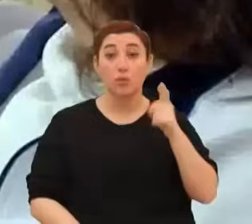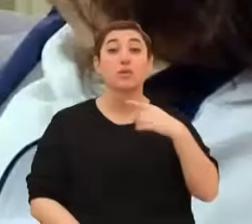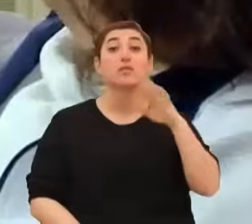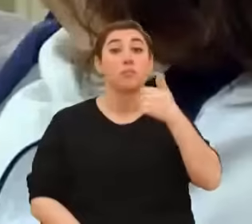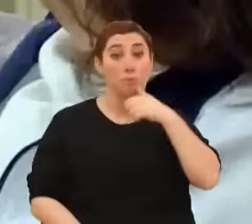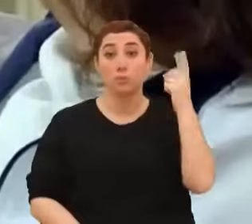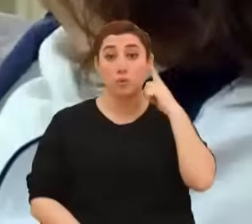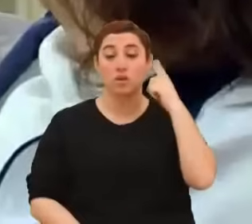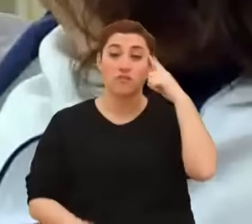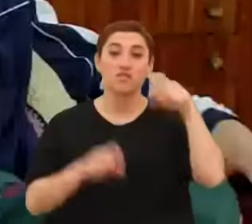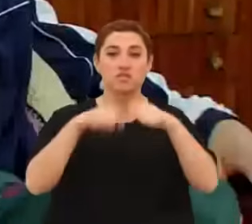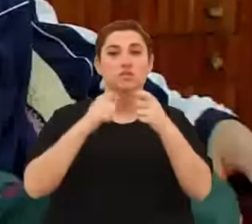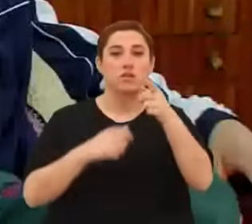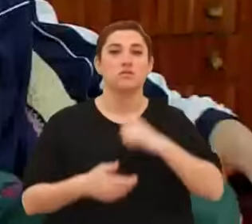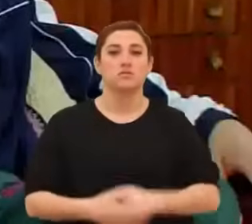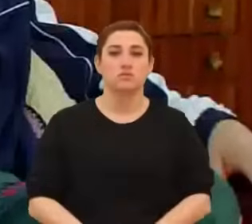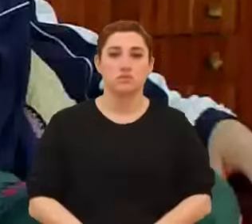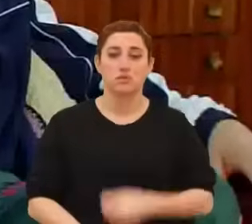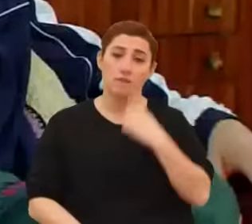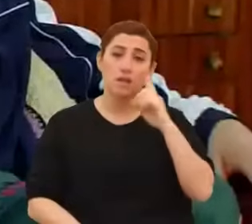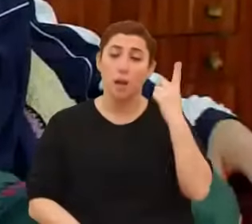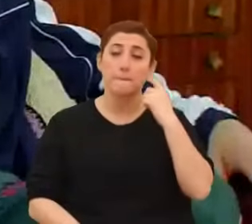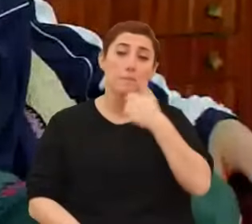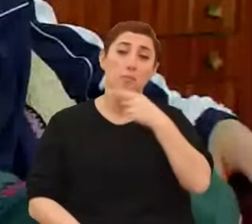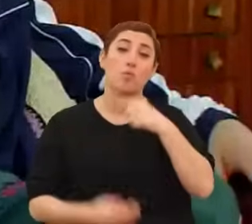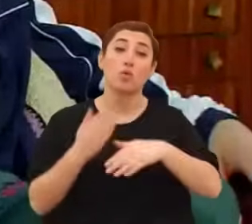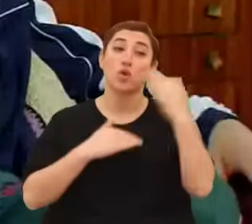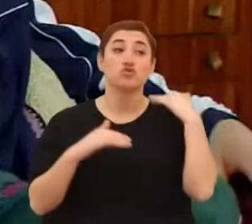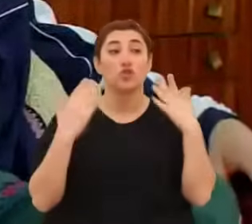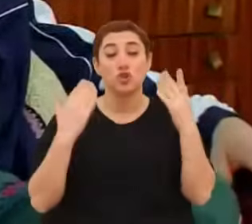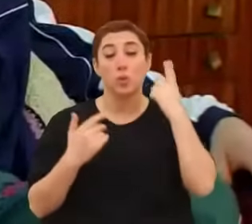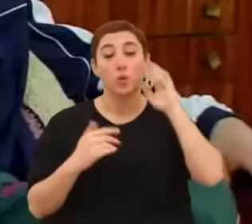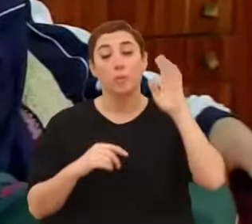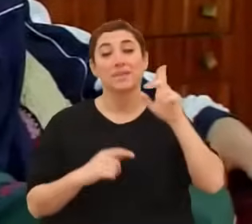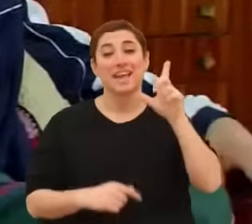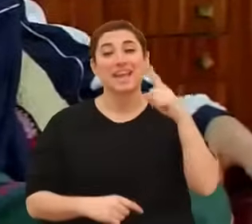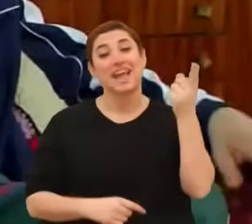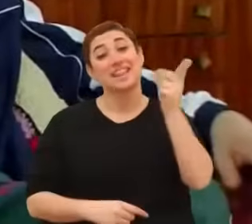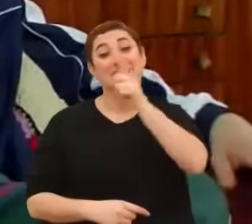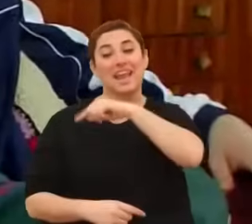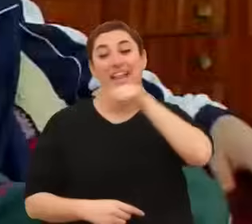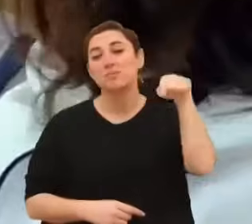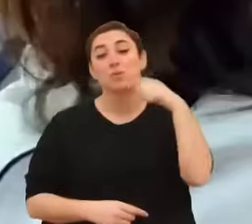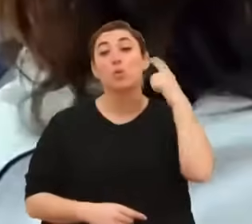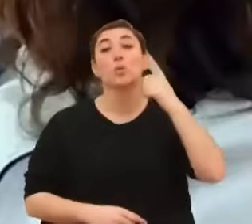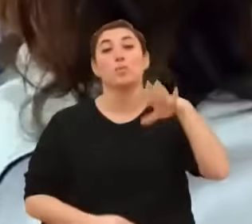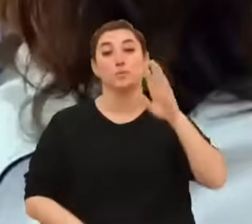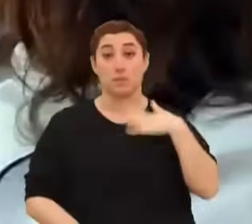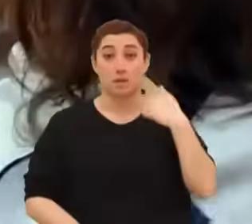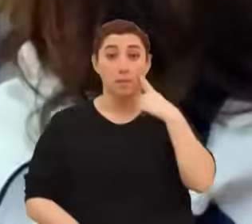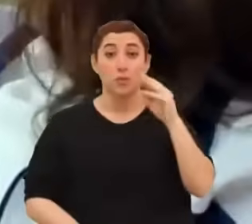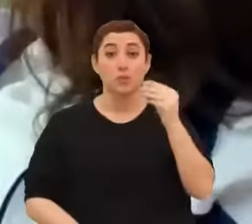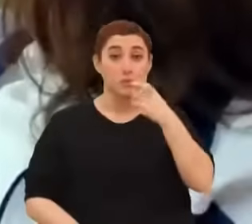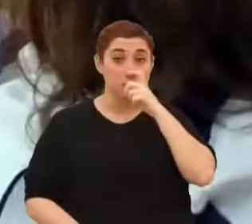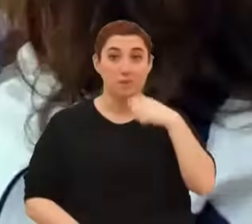değil. Babam duyarsa kafanı kırar. Vallahi babam ondan önce inşallah duymaması gereken diğer şeyleri duymaz. Bana bak küçük